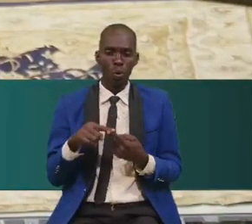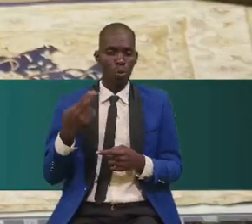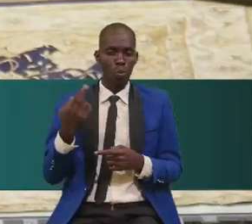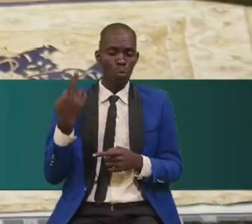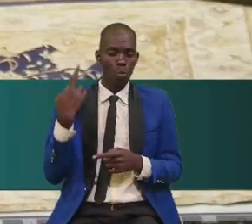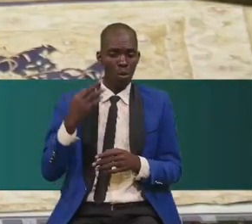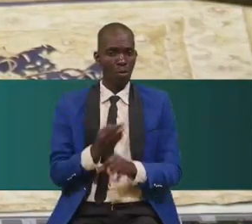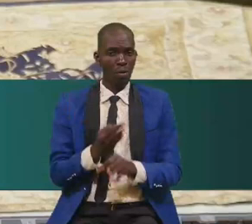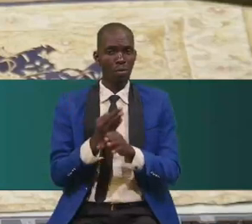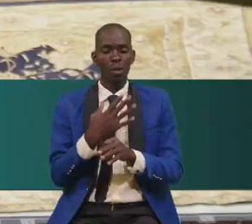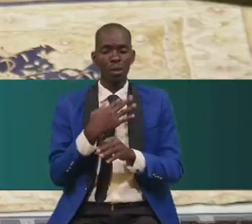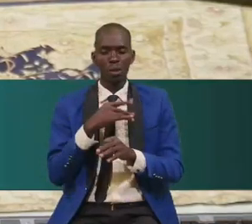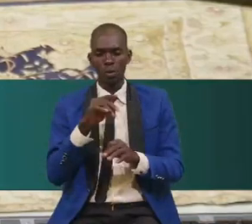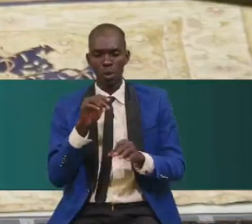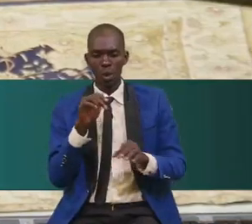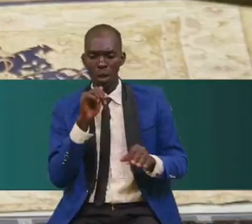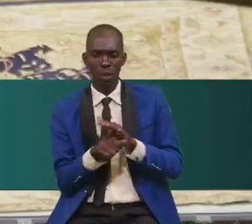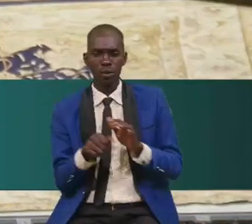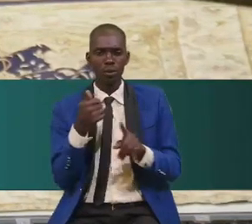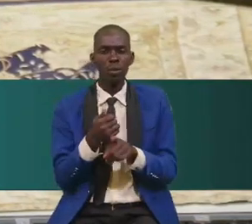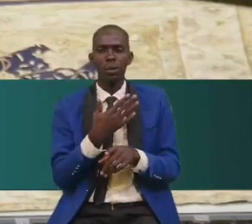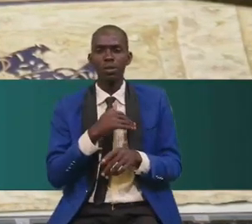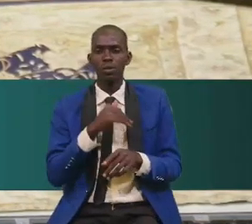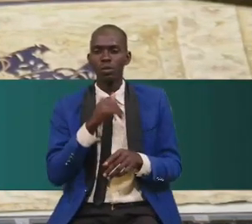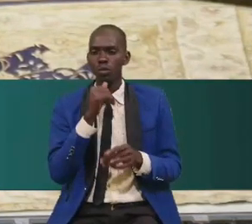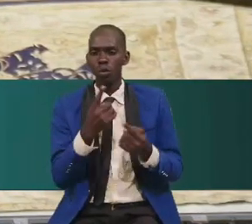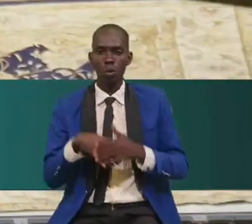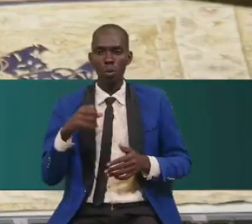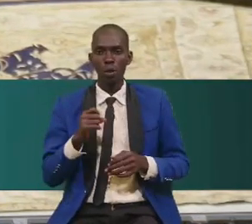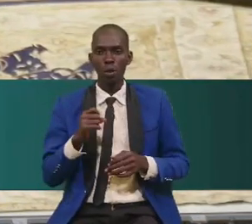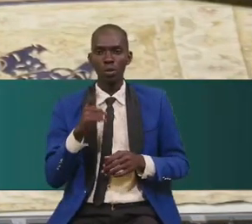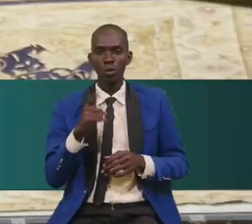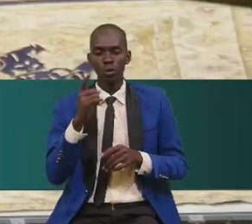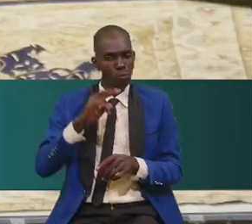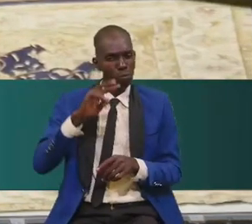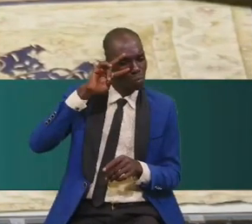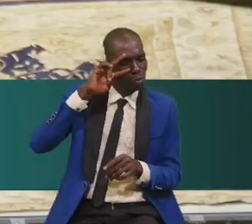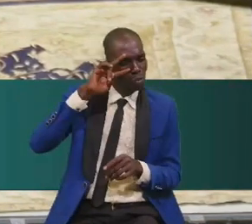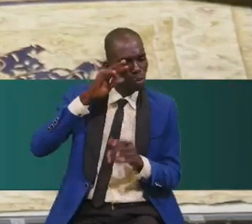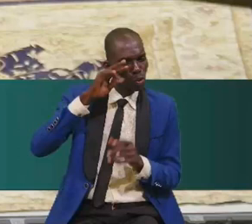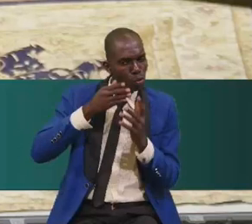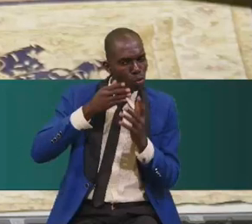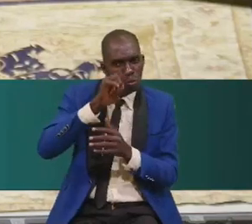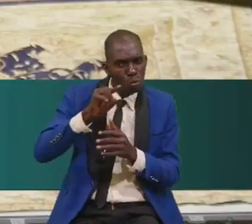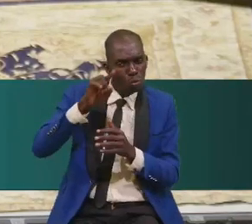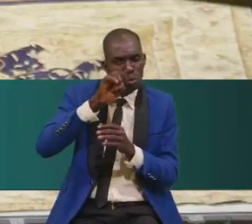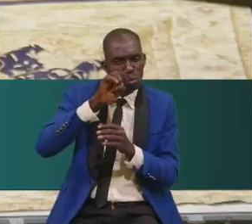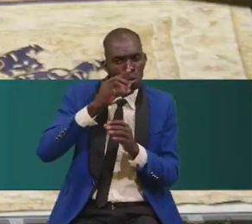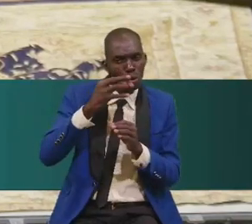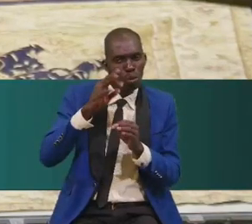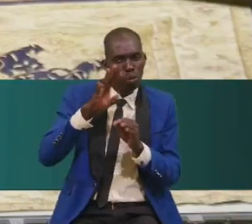êtes enfermés et vous ne sortez même pas. Et vous êtes en train de regarder par le trou de